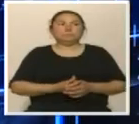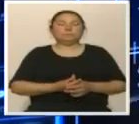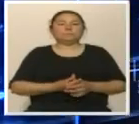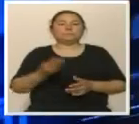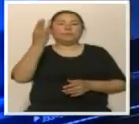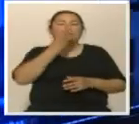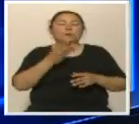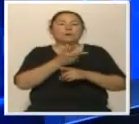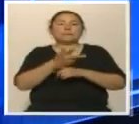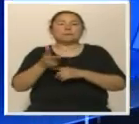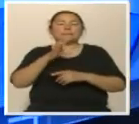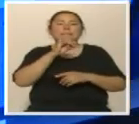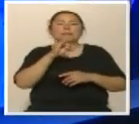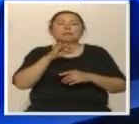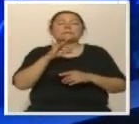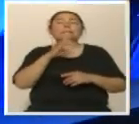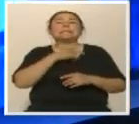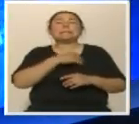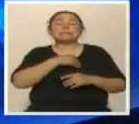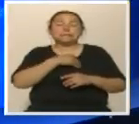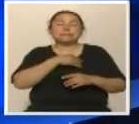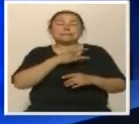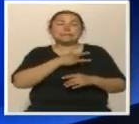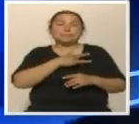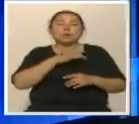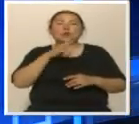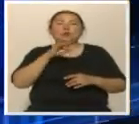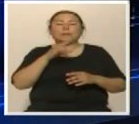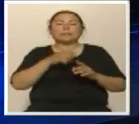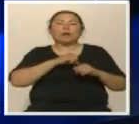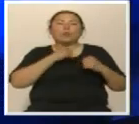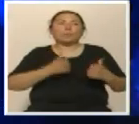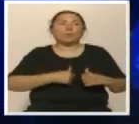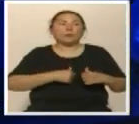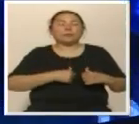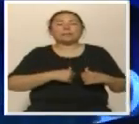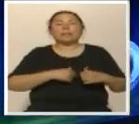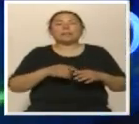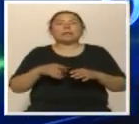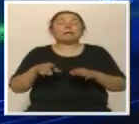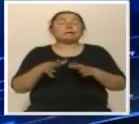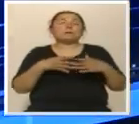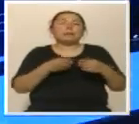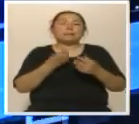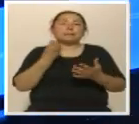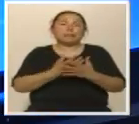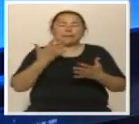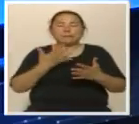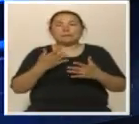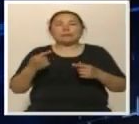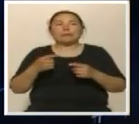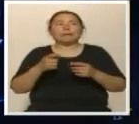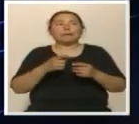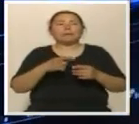в Актау снимает сериал Season толхана 2 первый сезон телесериала о любви социальном неравенстве семейных ценностей классовых